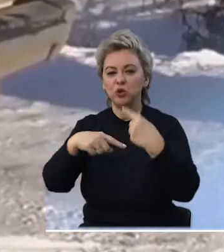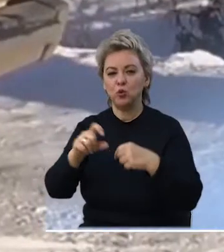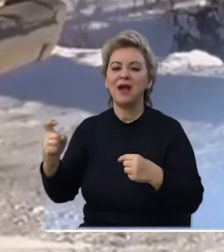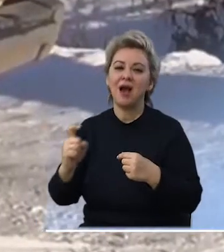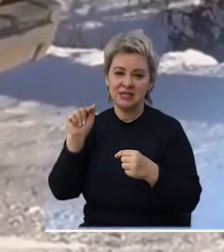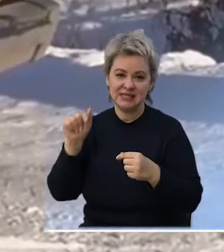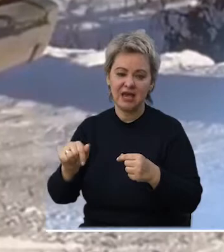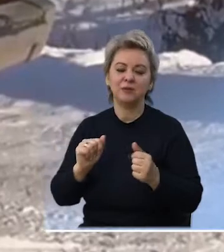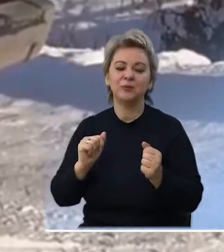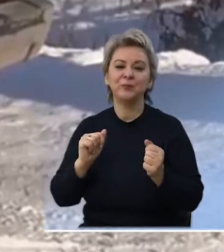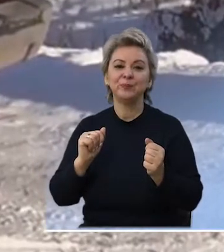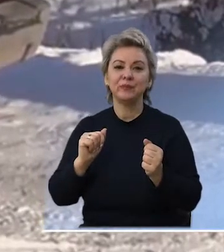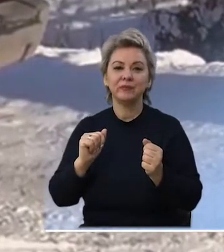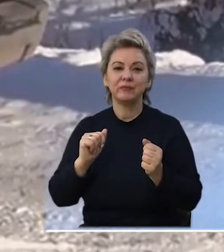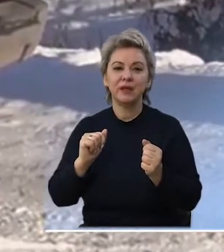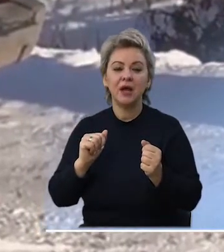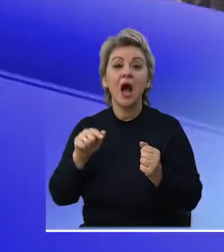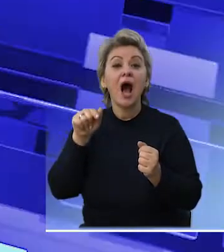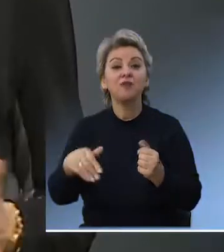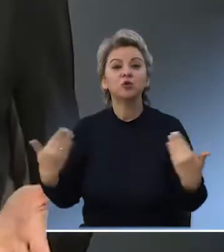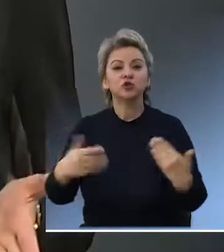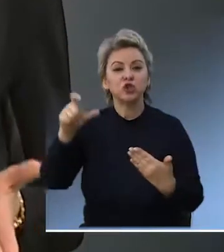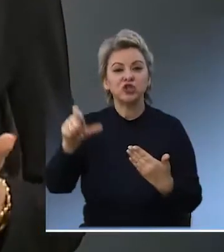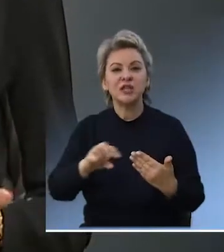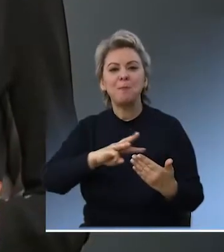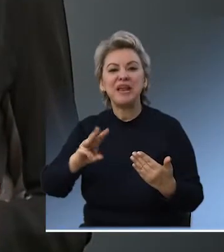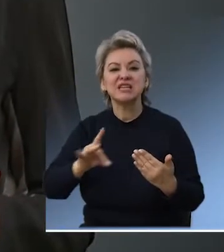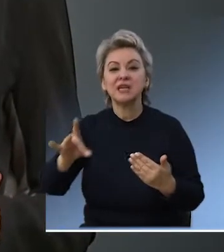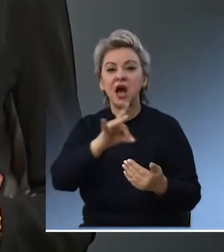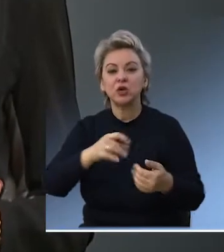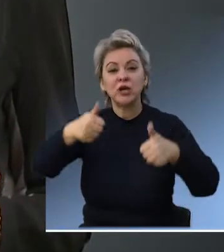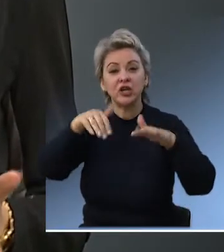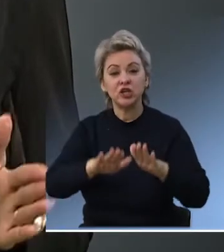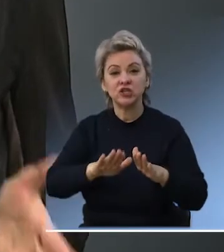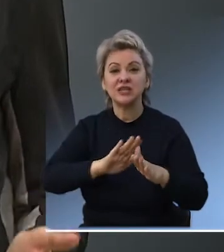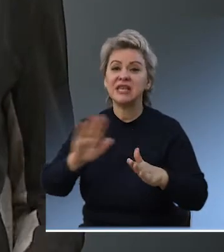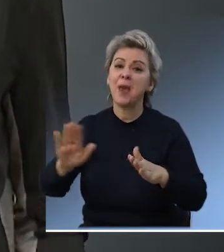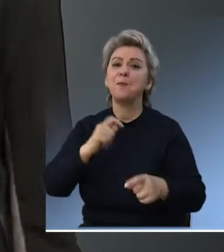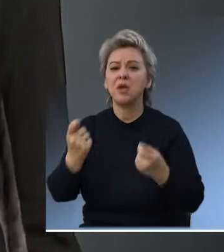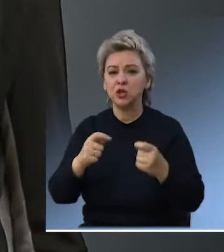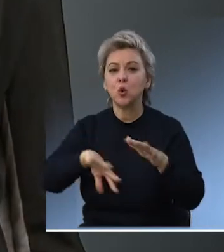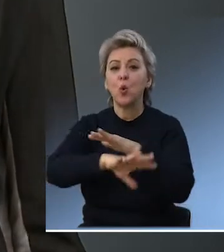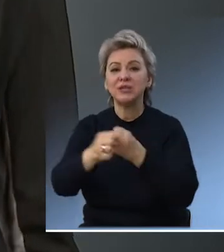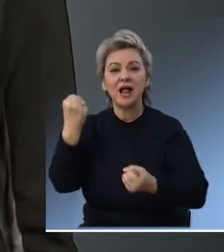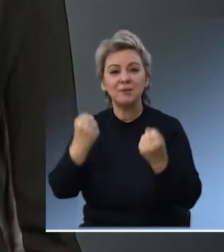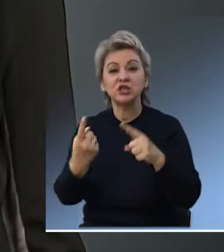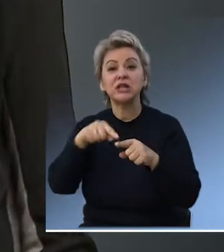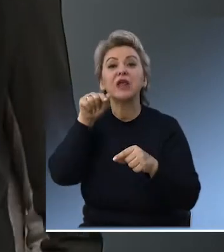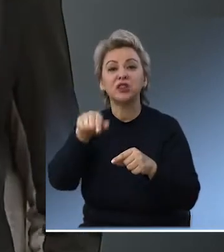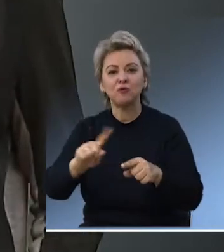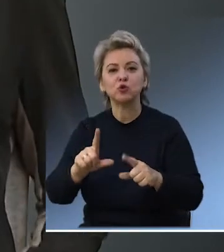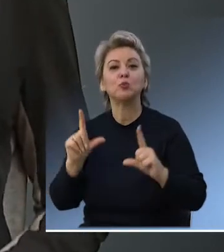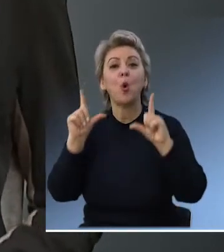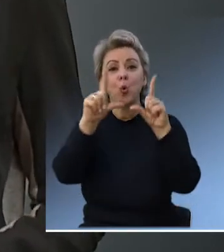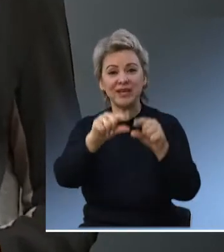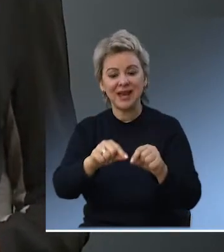средство и вернули его законному владельцу. А вот житель Миллеровского района решил не мелочиться и угнал автомобиль для